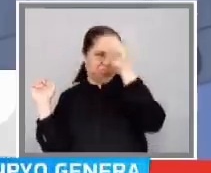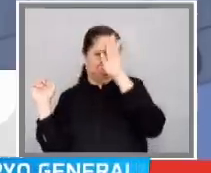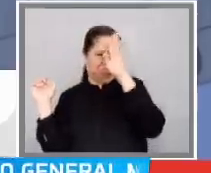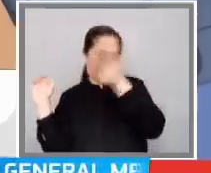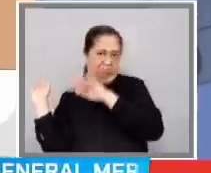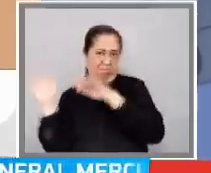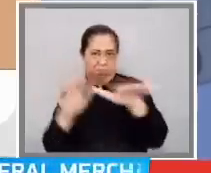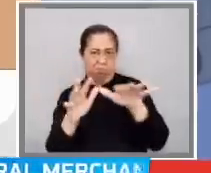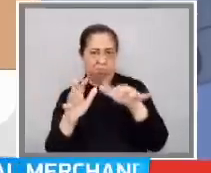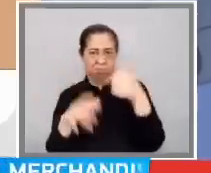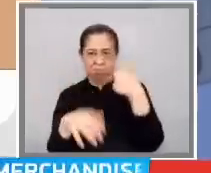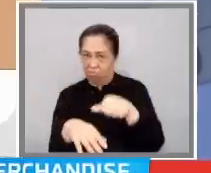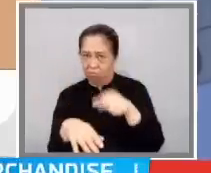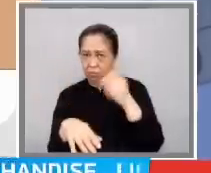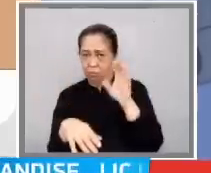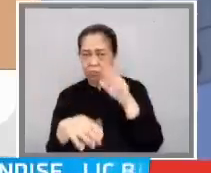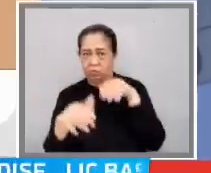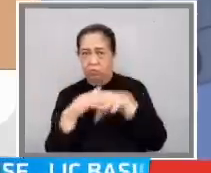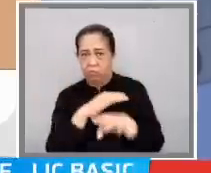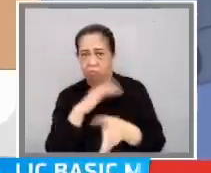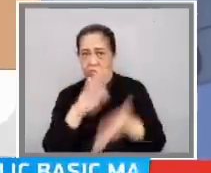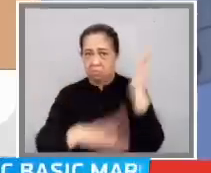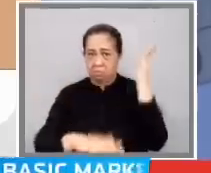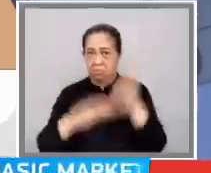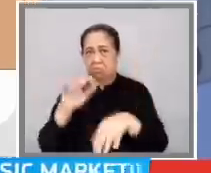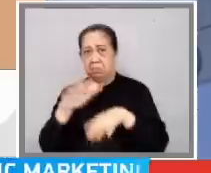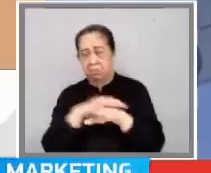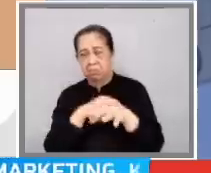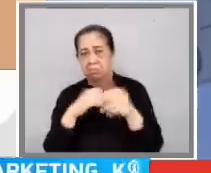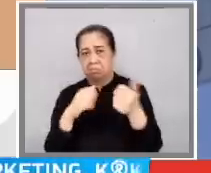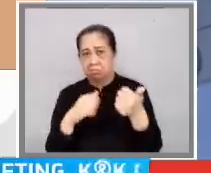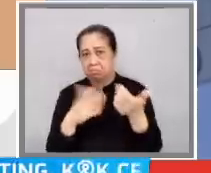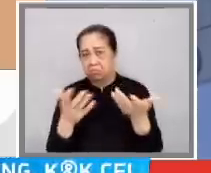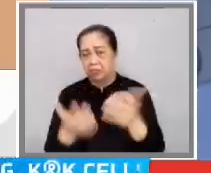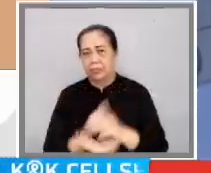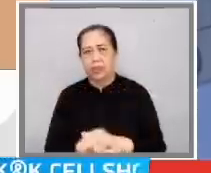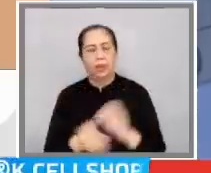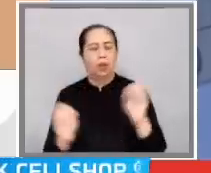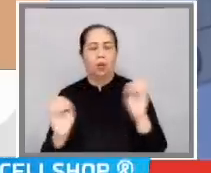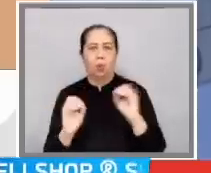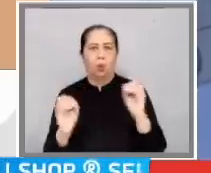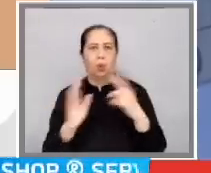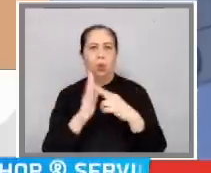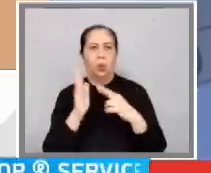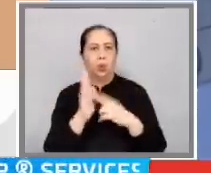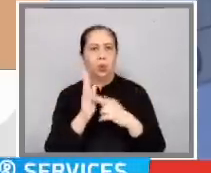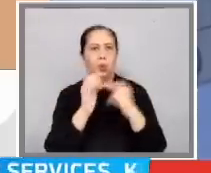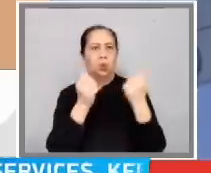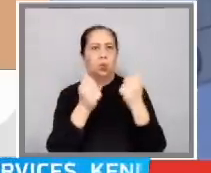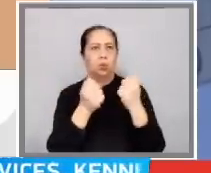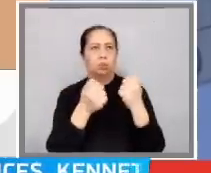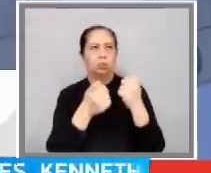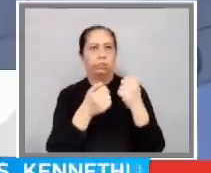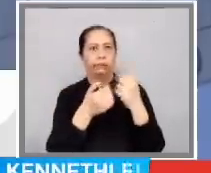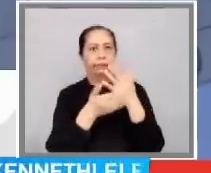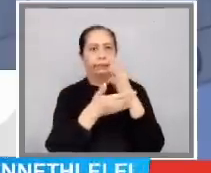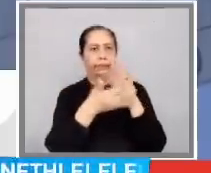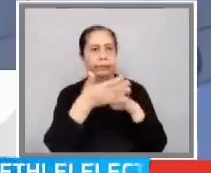system at sino makapasok, siya makakapag-register? Wala pong ganung pacing